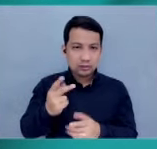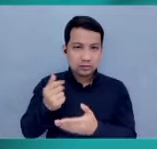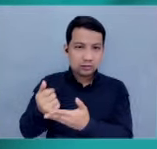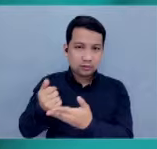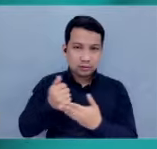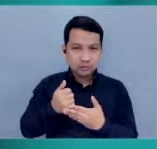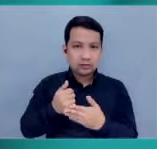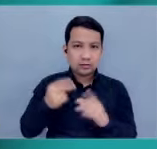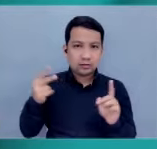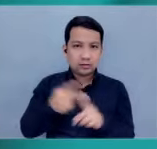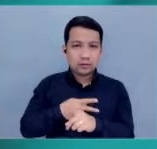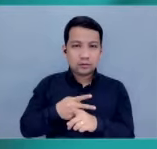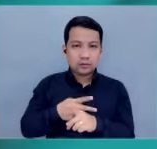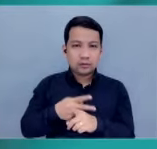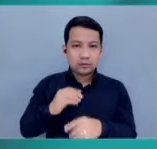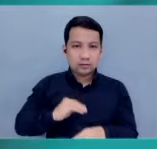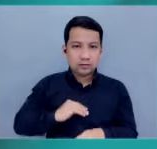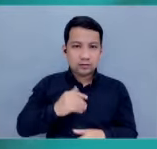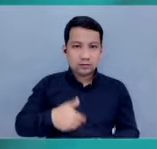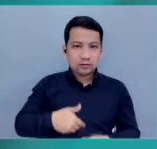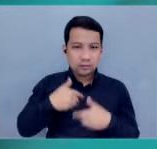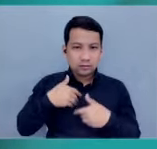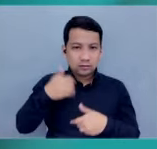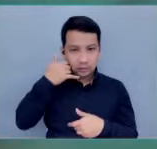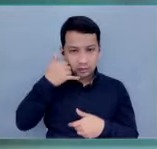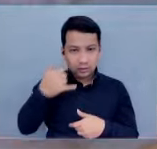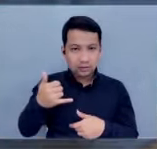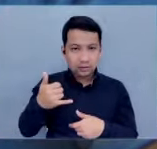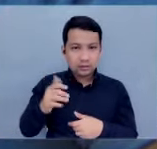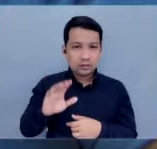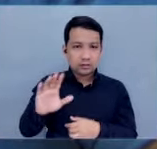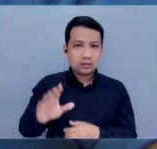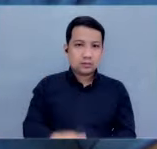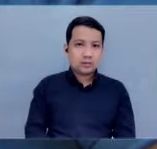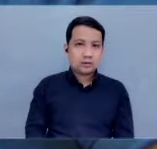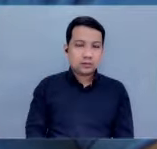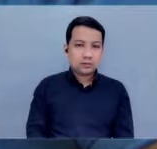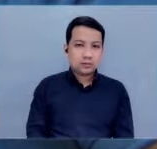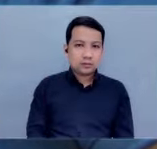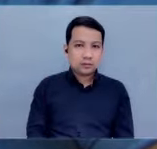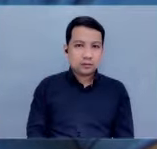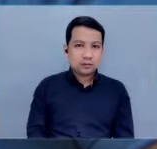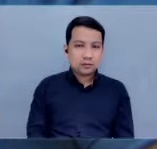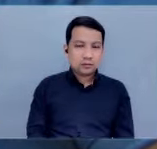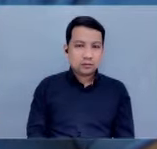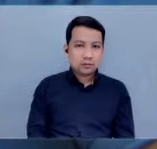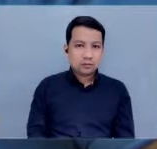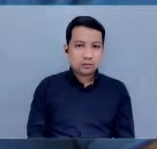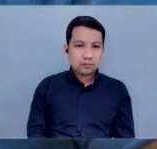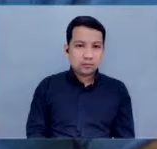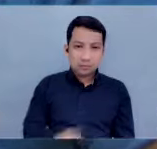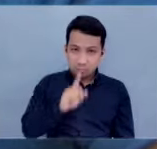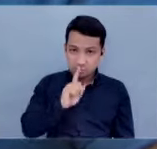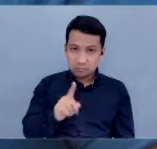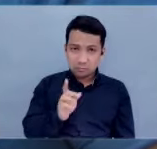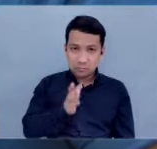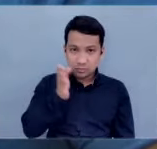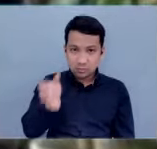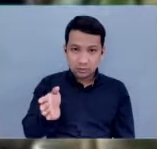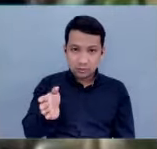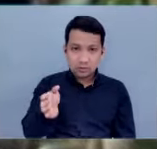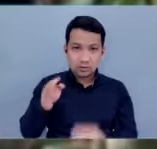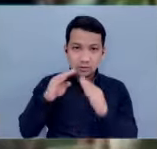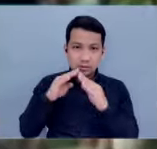biktima at lakas loob na tinawagan ang suspect. Nagsabi sa amin na ma'am, talagang doon sa bahay